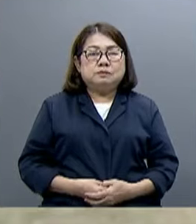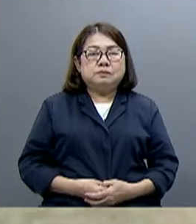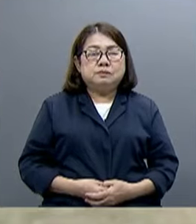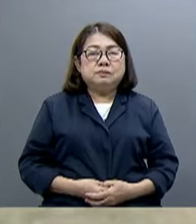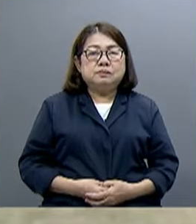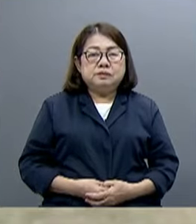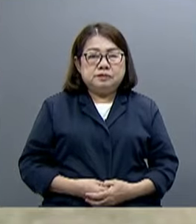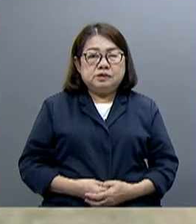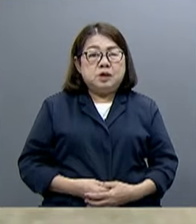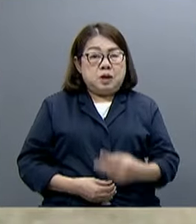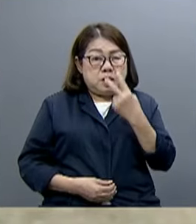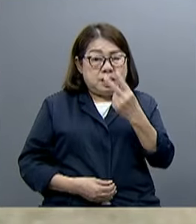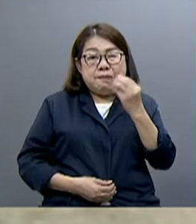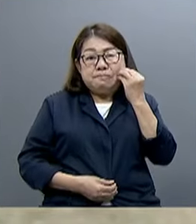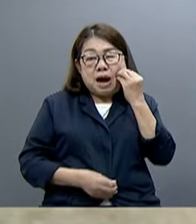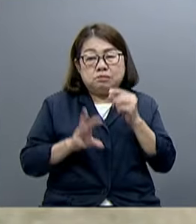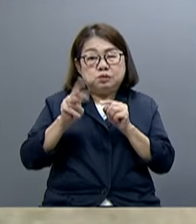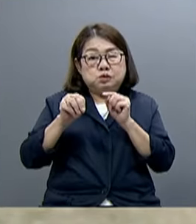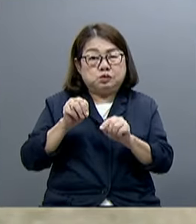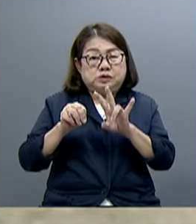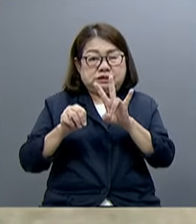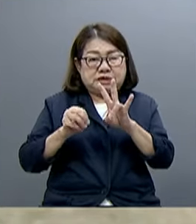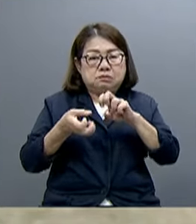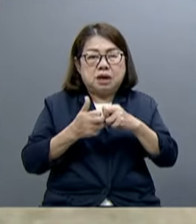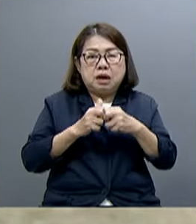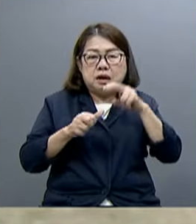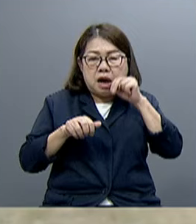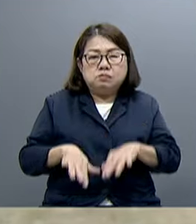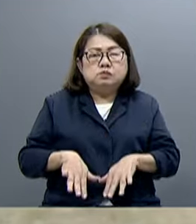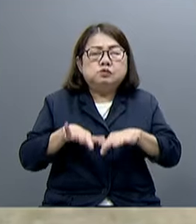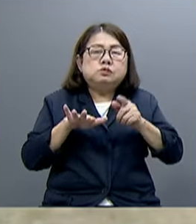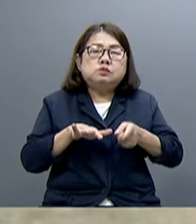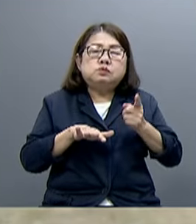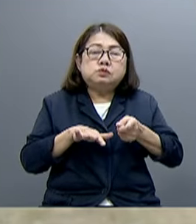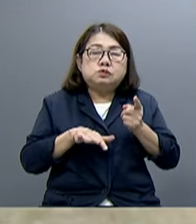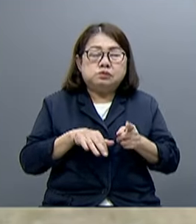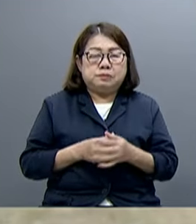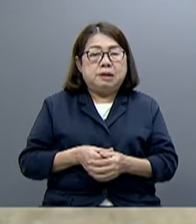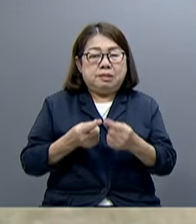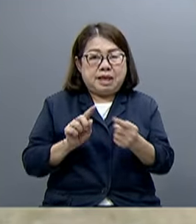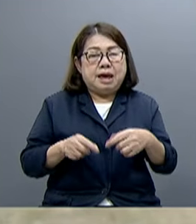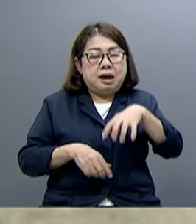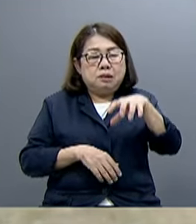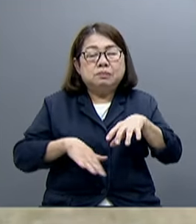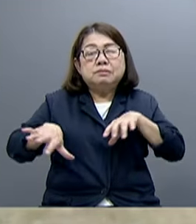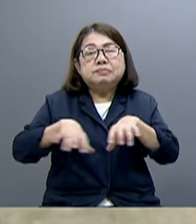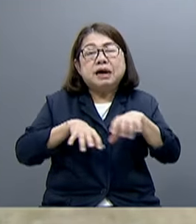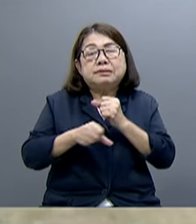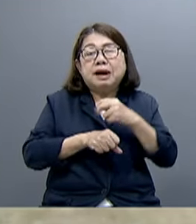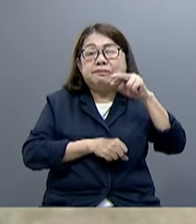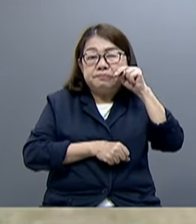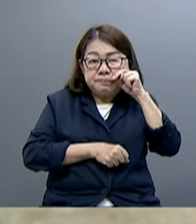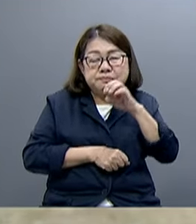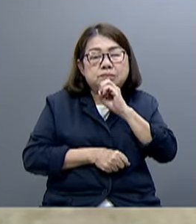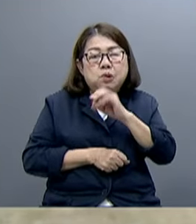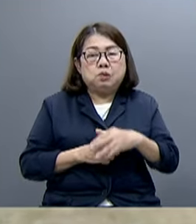ไม่เพียงแค่พื้นที่หมู่7นะคะที่ต้องเผชิญสถานการณ์น้ำท่วมในลักษณะนี้ค่ะแต่กรมชลประทานนะคะก็บอกว่านะ